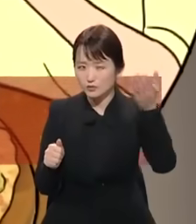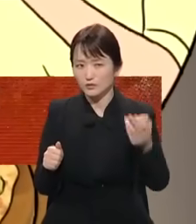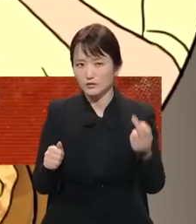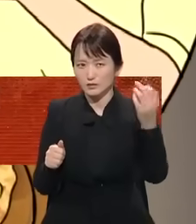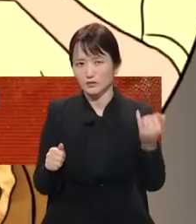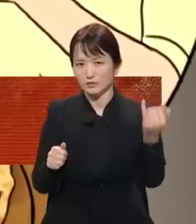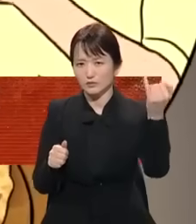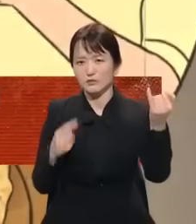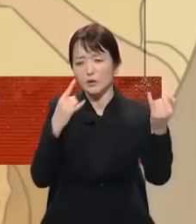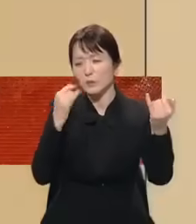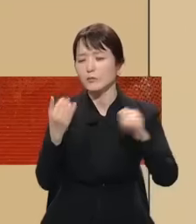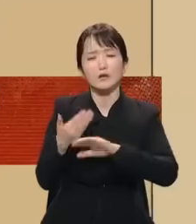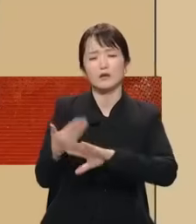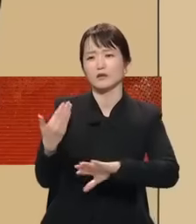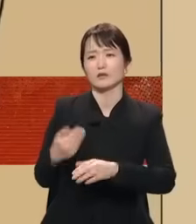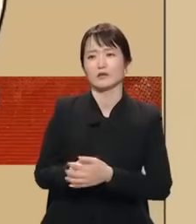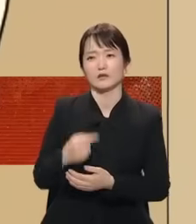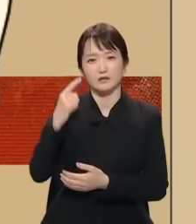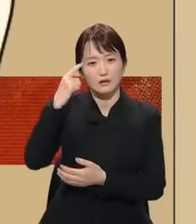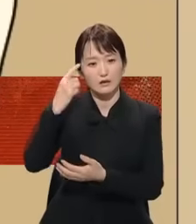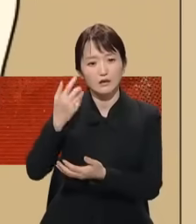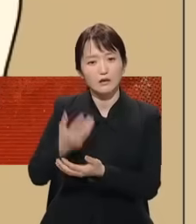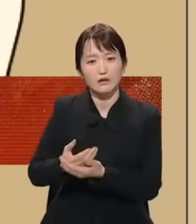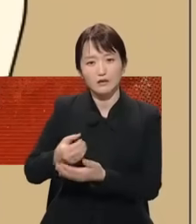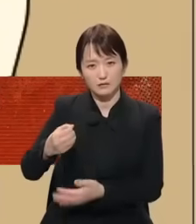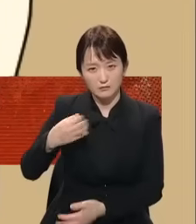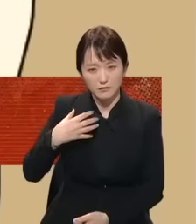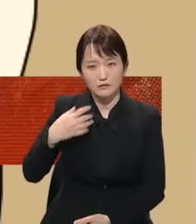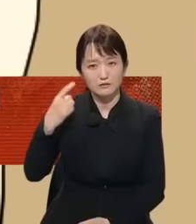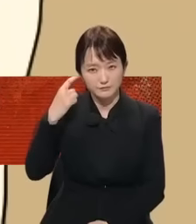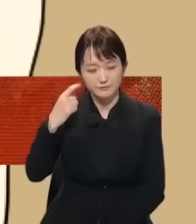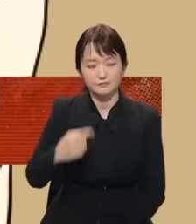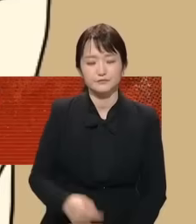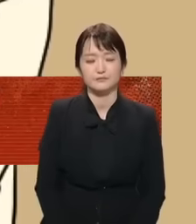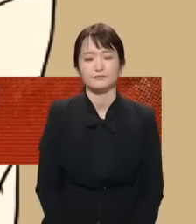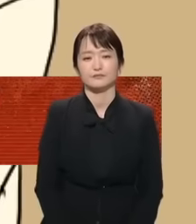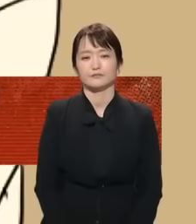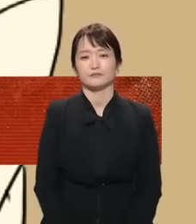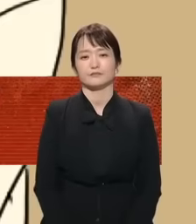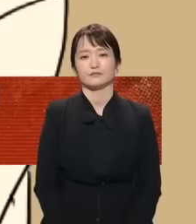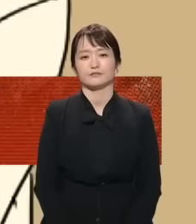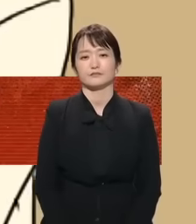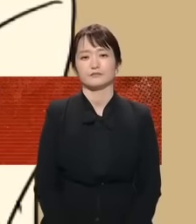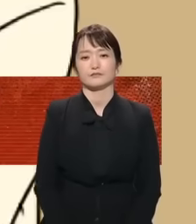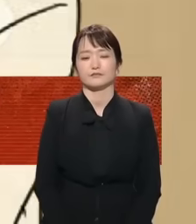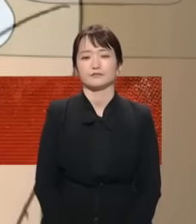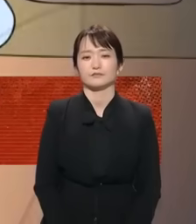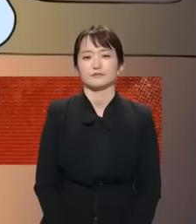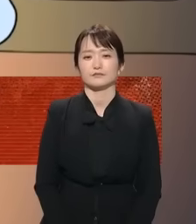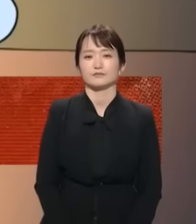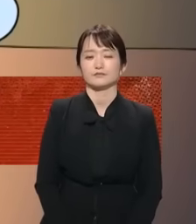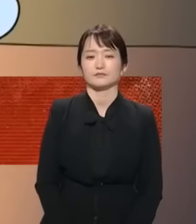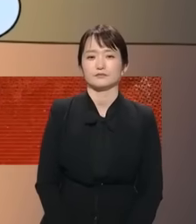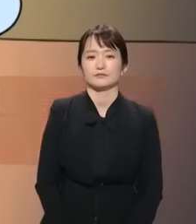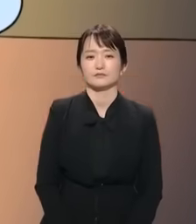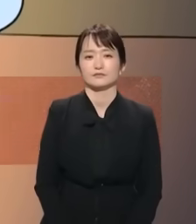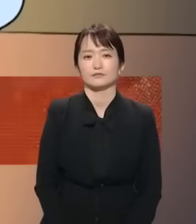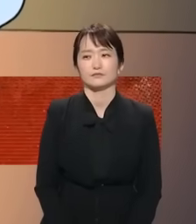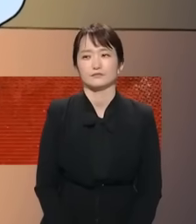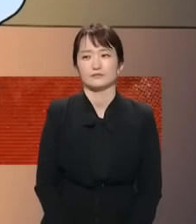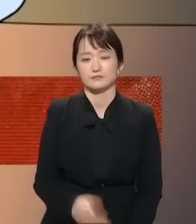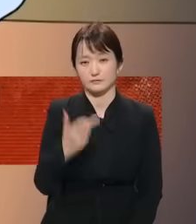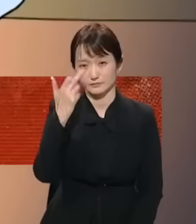누나들이랑 엄마가 다르잖아. 이런 아이고야. 충격적인 말씀을 하신 거죠. 이복 형제. 네, 그렇습니다. 그러니까